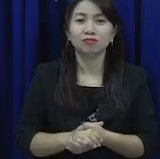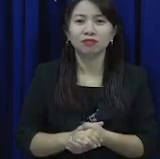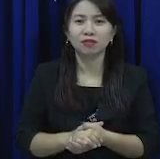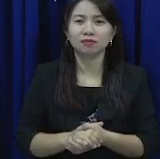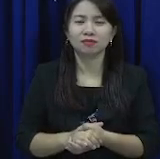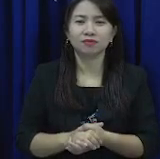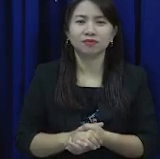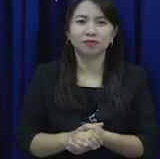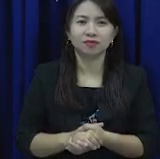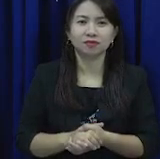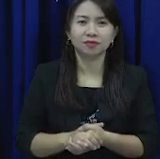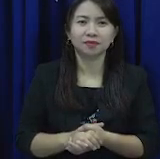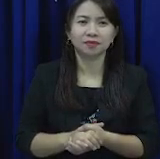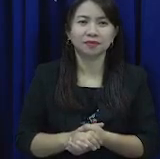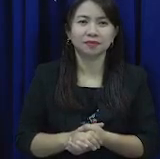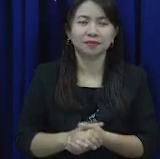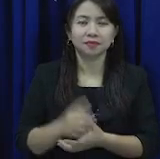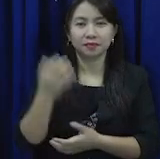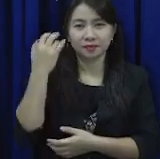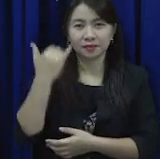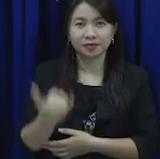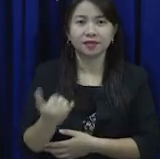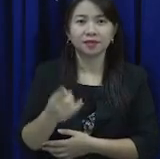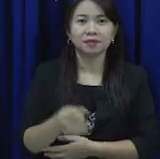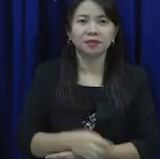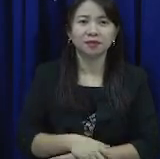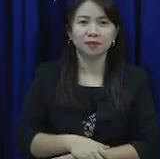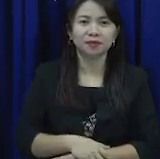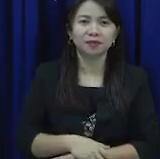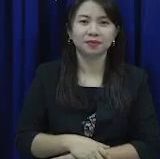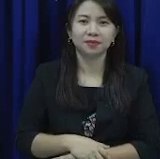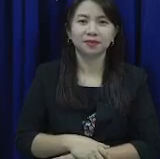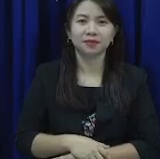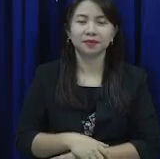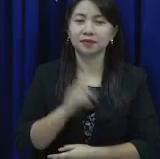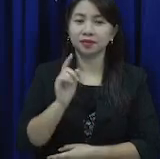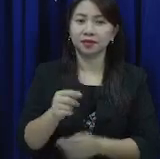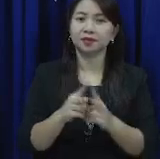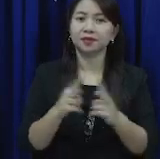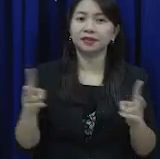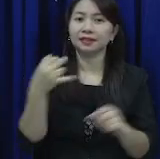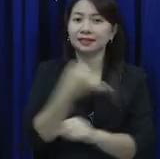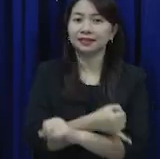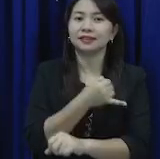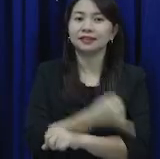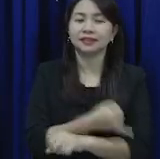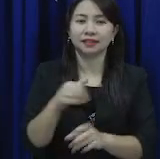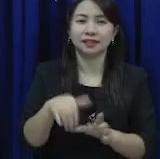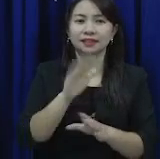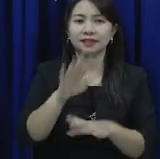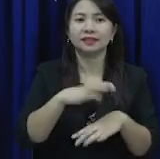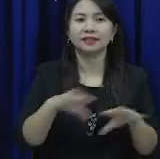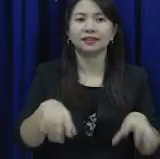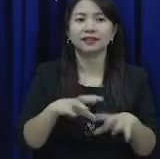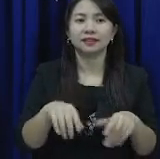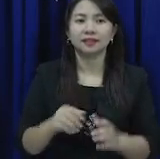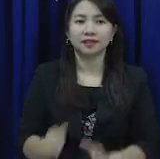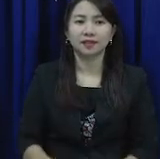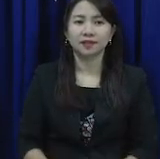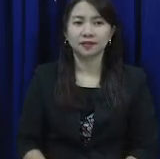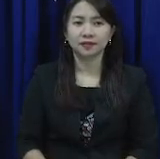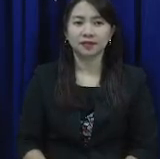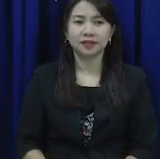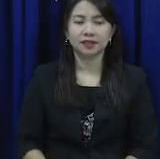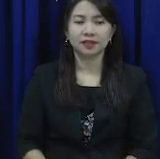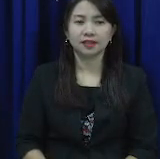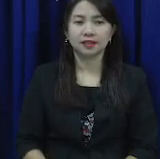hindi kayo naglalaro busing busy kayo You are too very much invested and involved in your work that you prioritize less